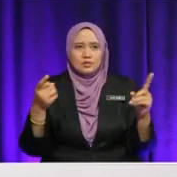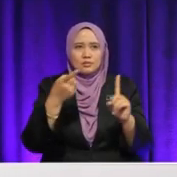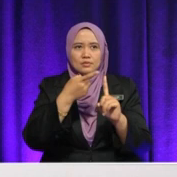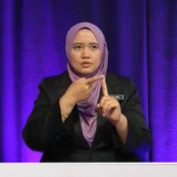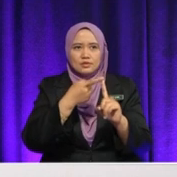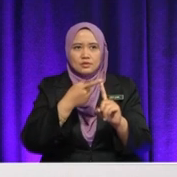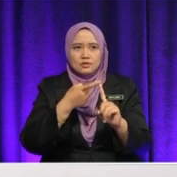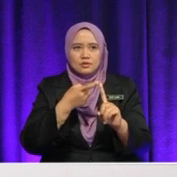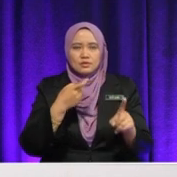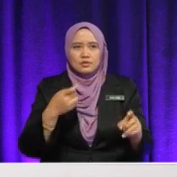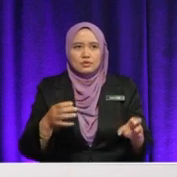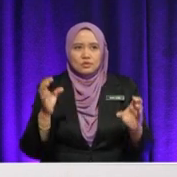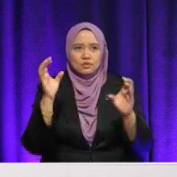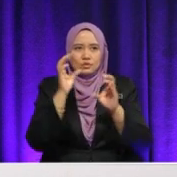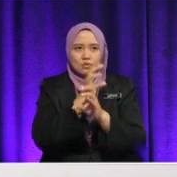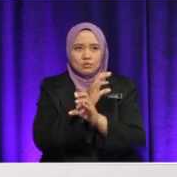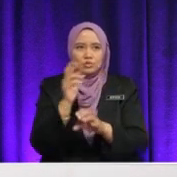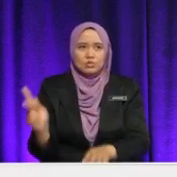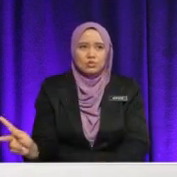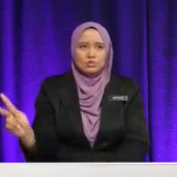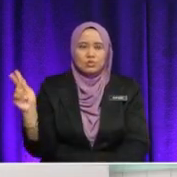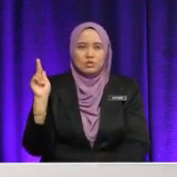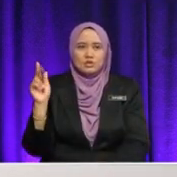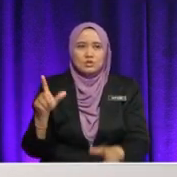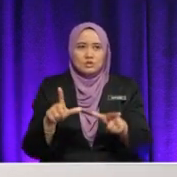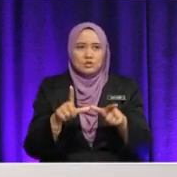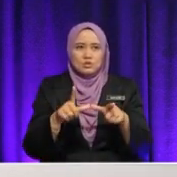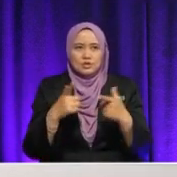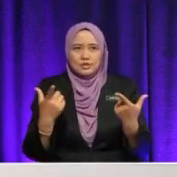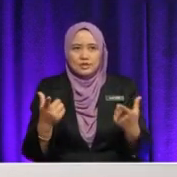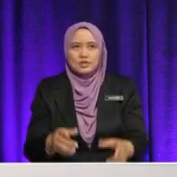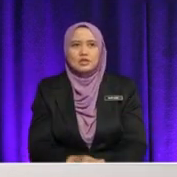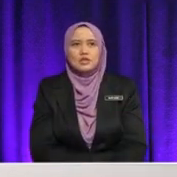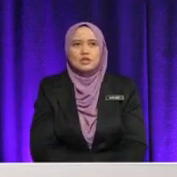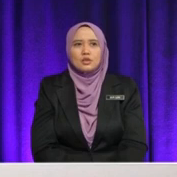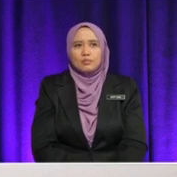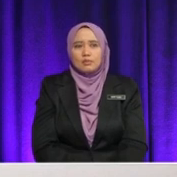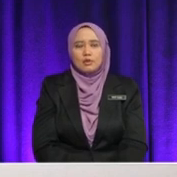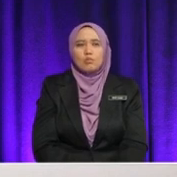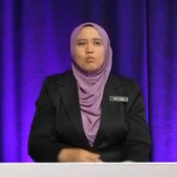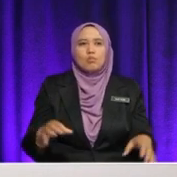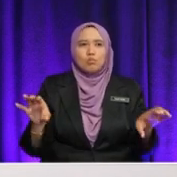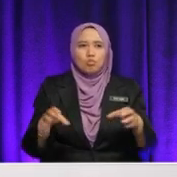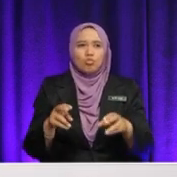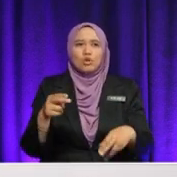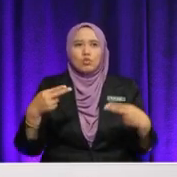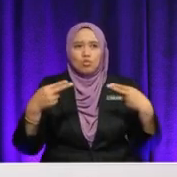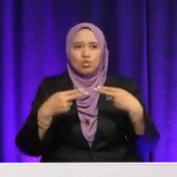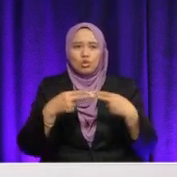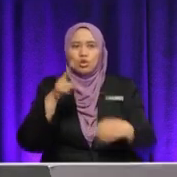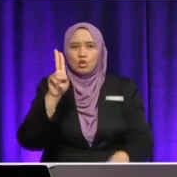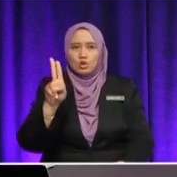Hale pertahanan jadi ke-33 jawabannya Juli nyatet adalah Bertuah yang lengkap merupakan